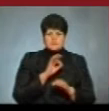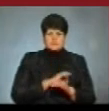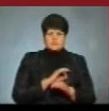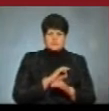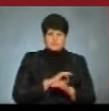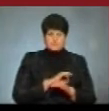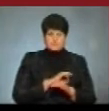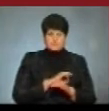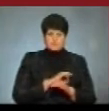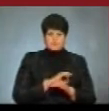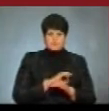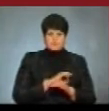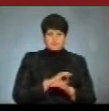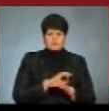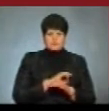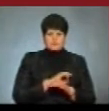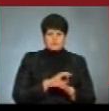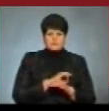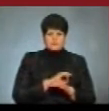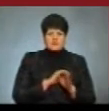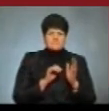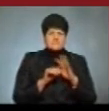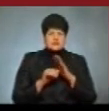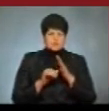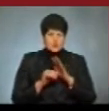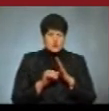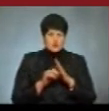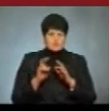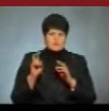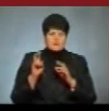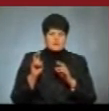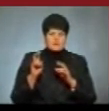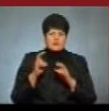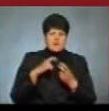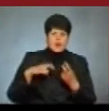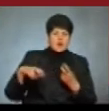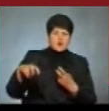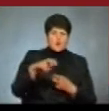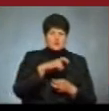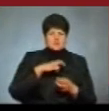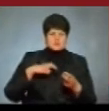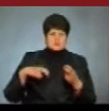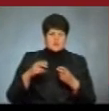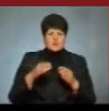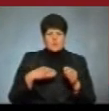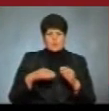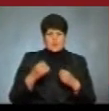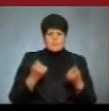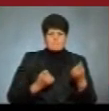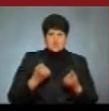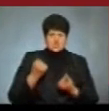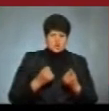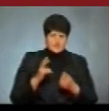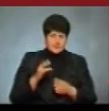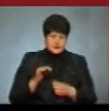експлуатації атракціонної техніки, там вертольоти, карусель, веломобілі, аерохокеї,